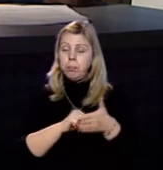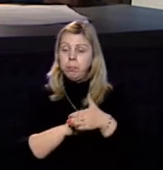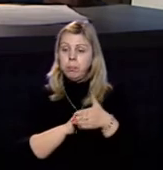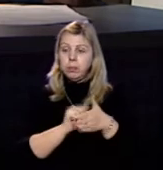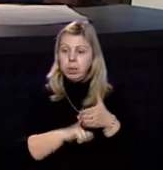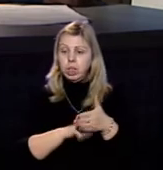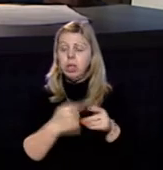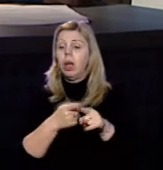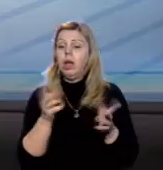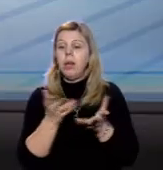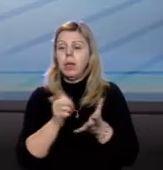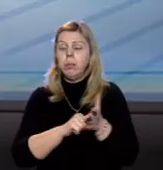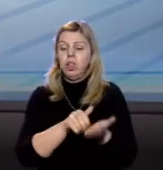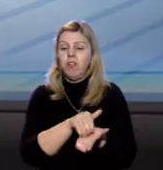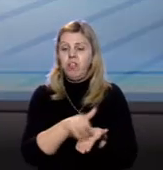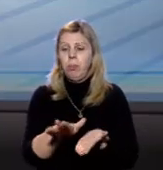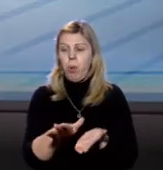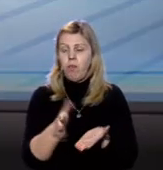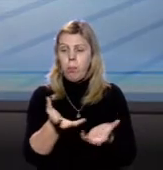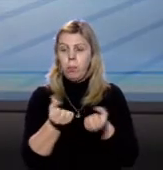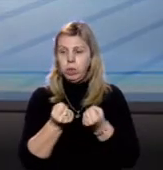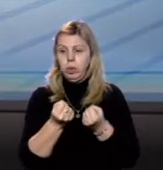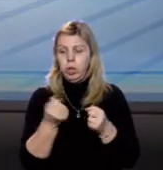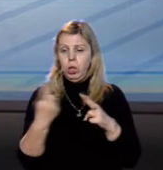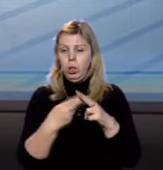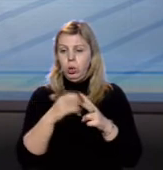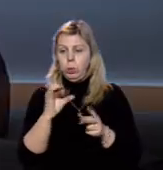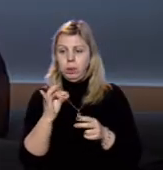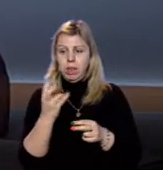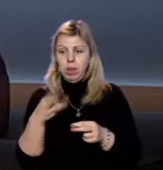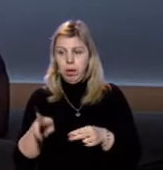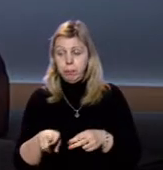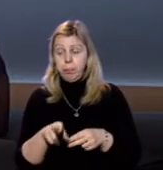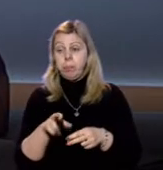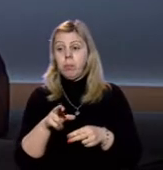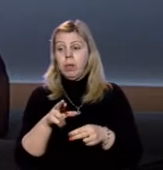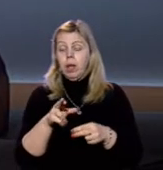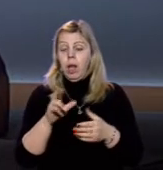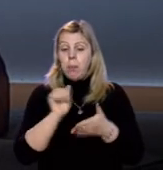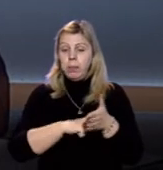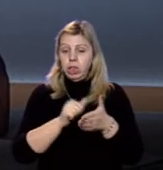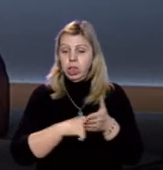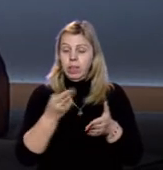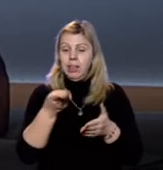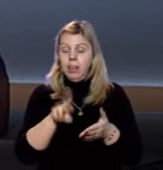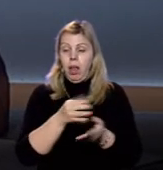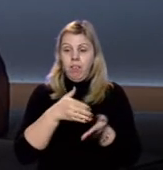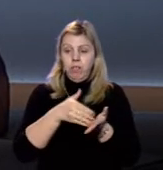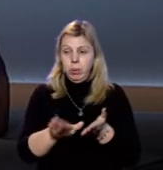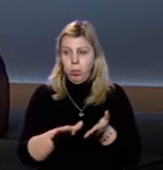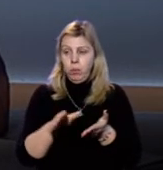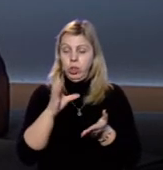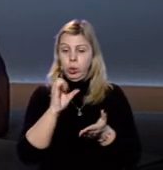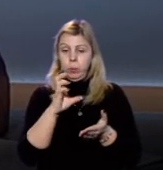чи які це підстави у відмові отримання призначення субсидії? Ну, підстави для відмови у